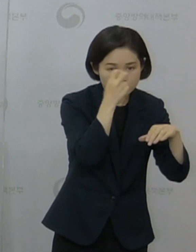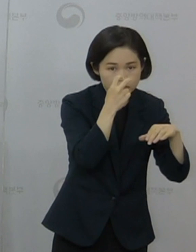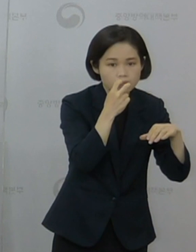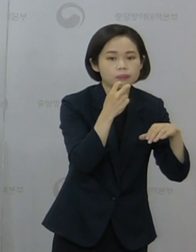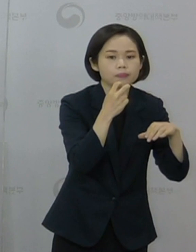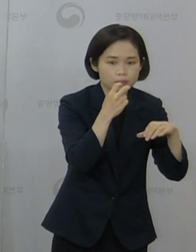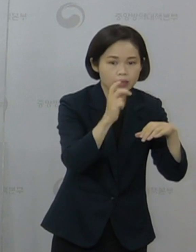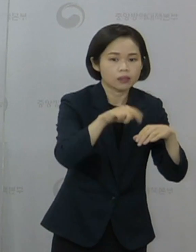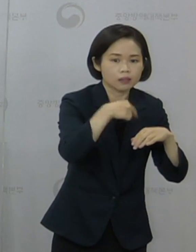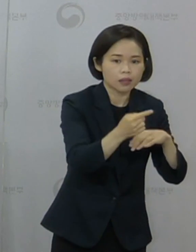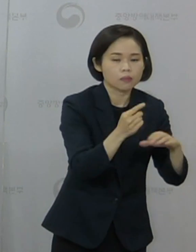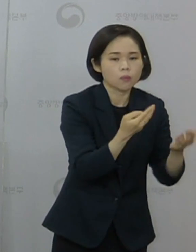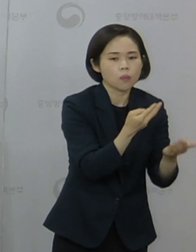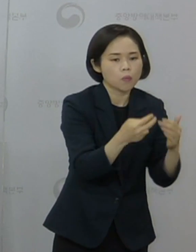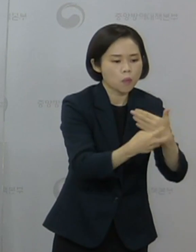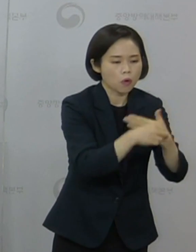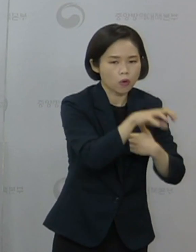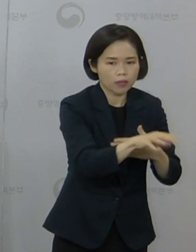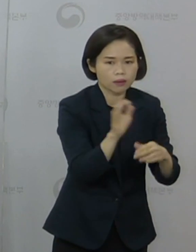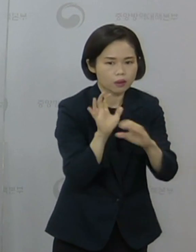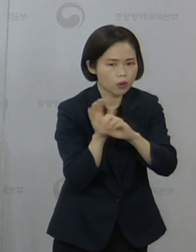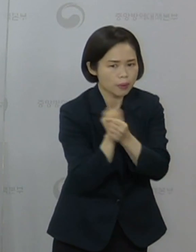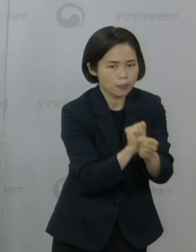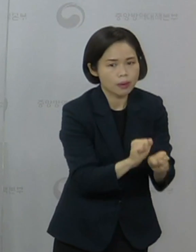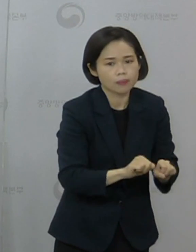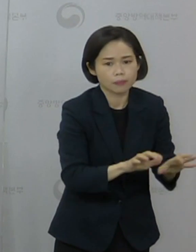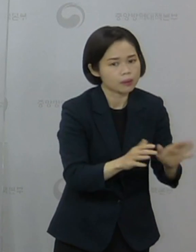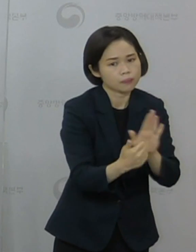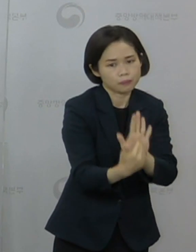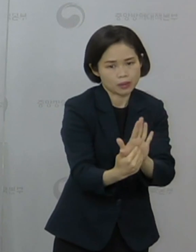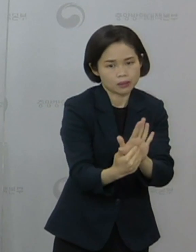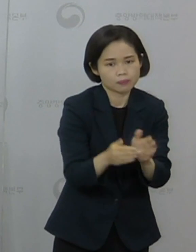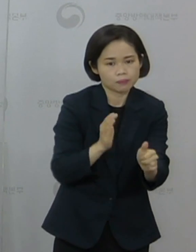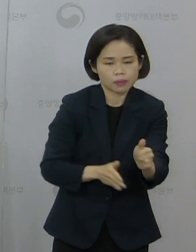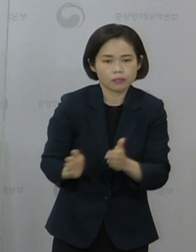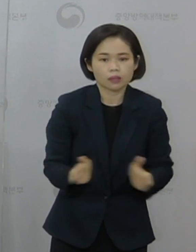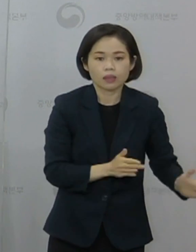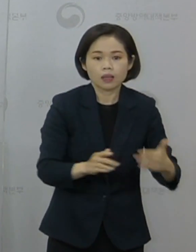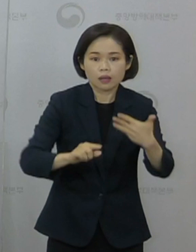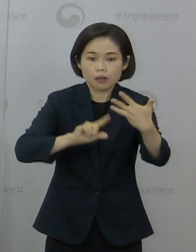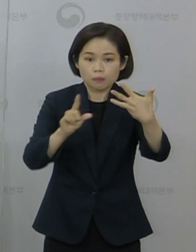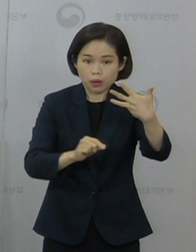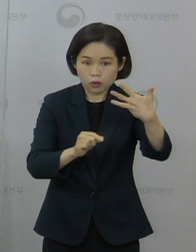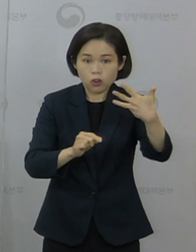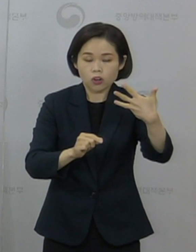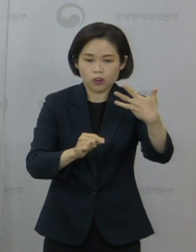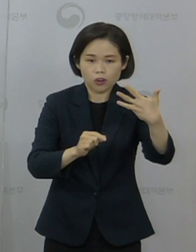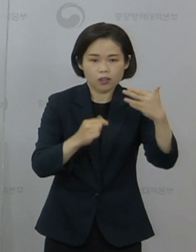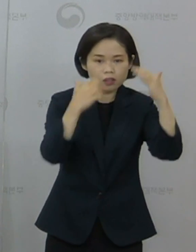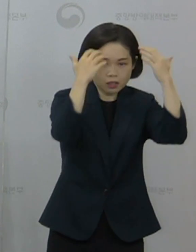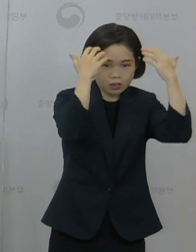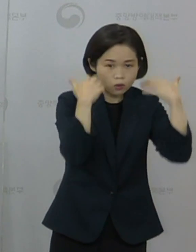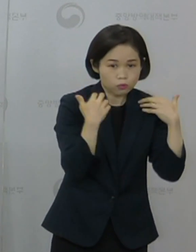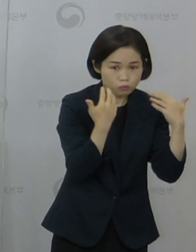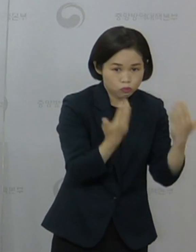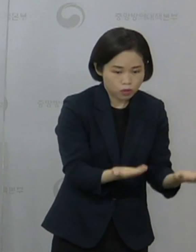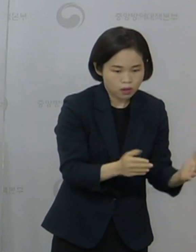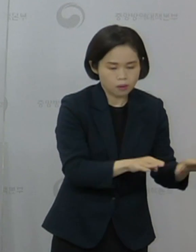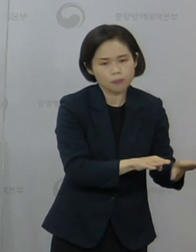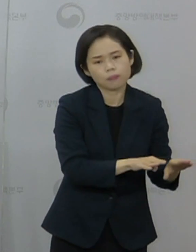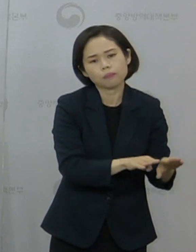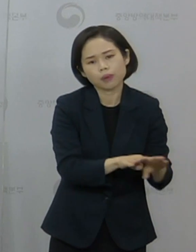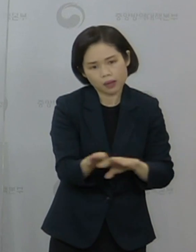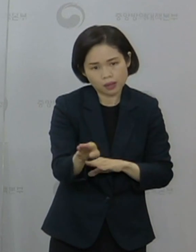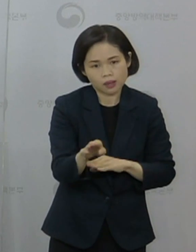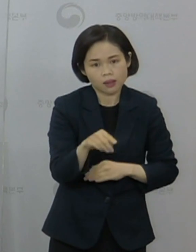차단하는 게 필요하겠습니다 아 또한 8월달 그 하계휴가 하고 방학 을 거치면서